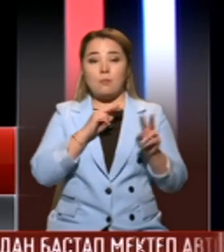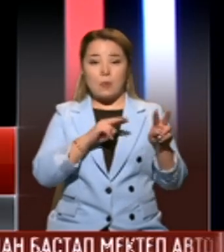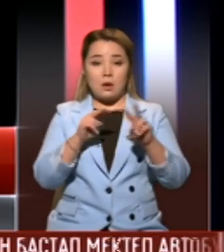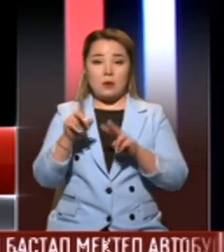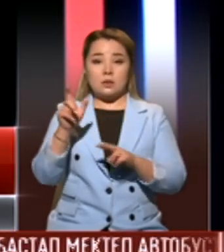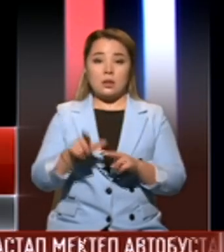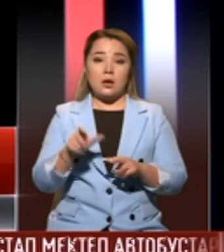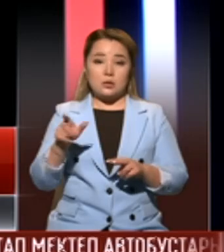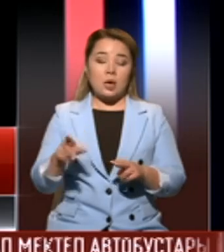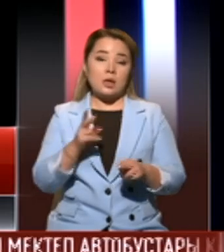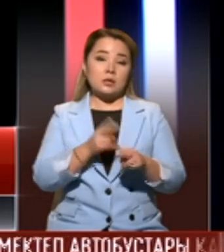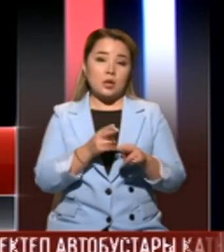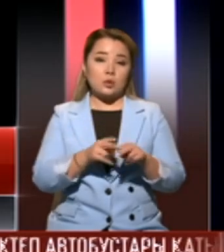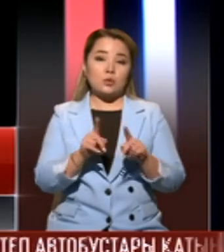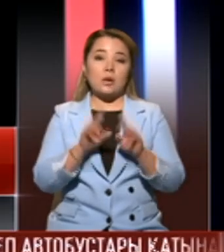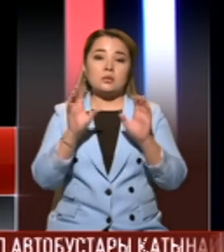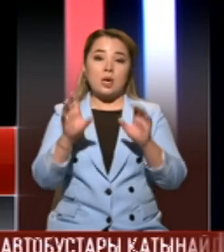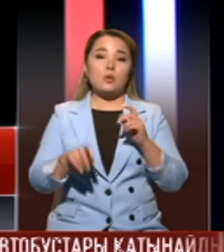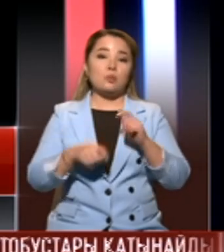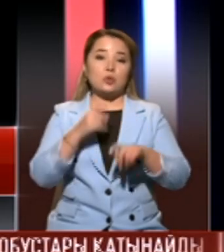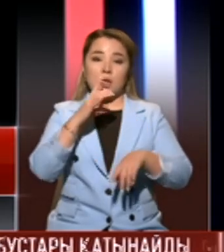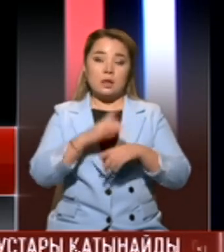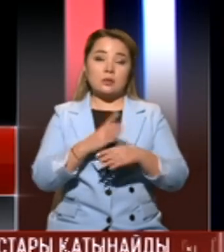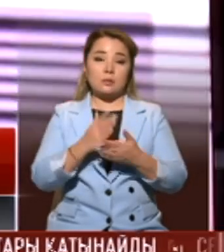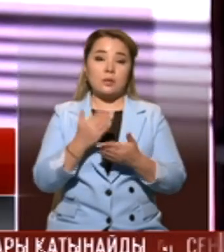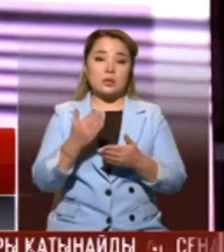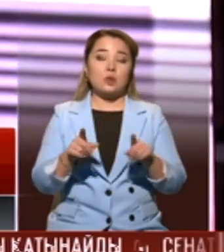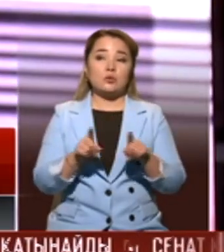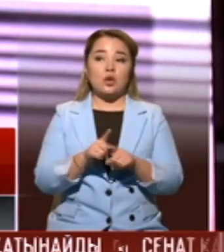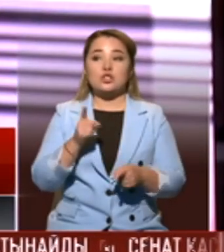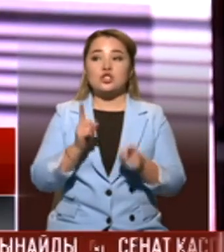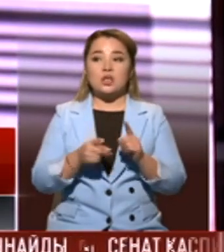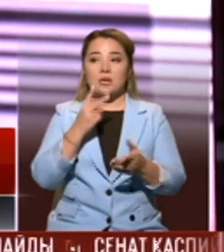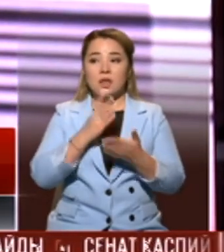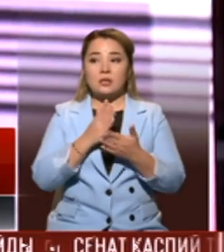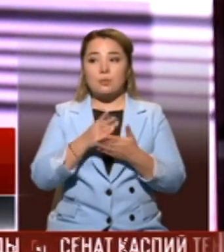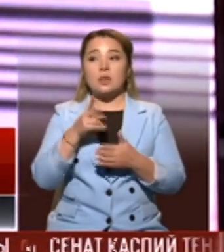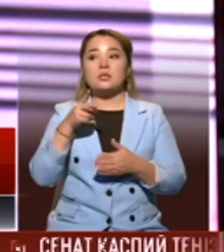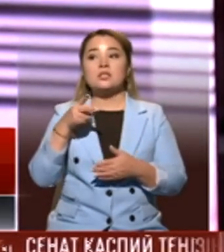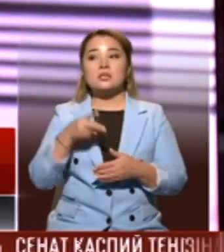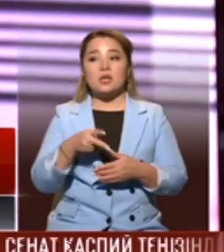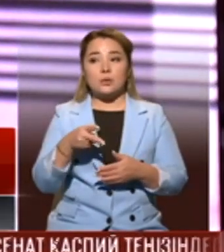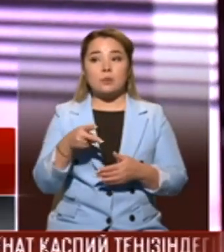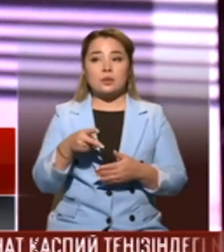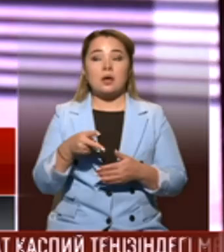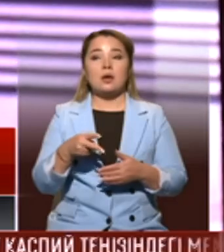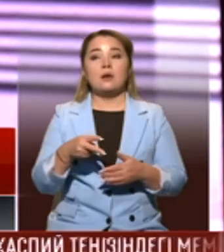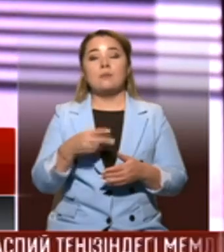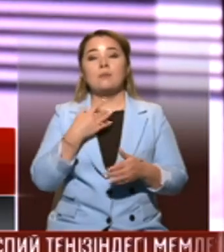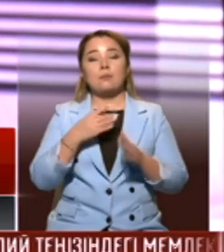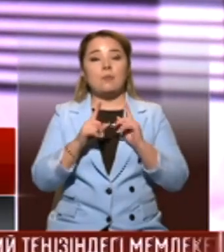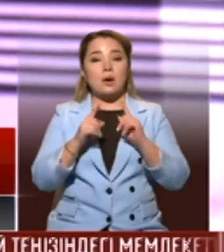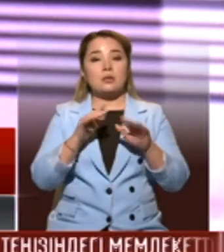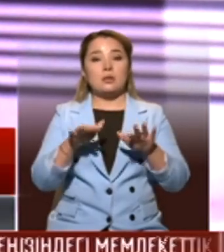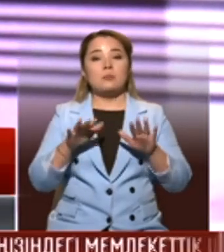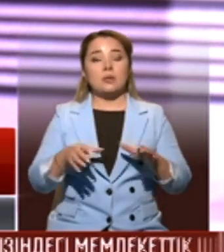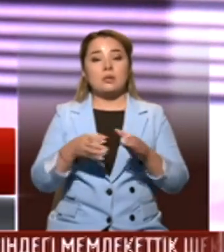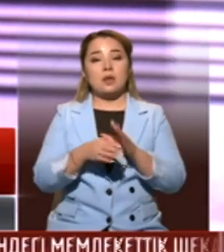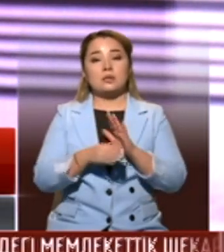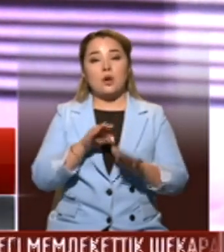байқаушыларға кедергілер бар, заң бұзушылықтар бар деген сұрақ болды ғой. Мысалы шын мәнінде келген кезде 2000 жаңа парламент сайлау кезінде 2020